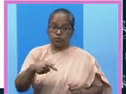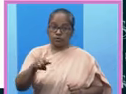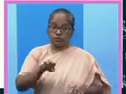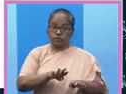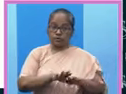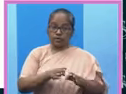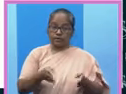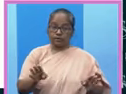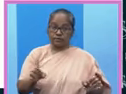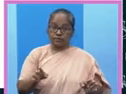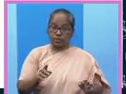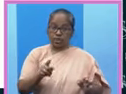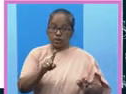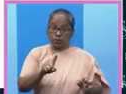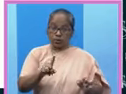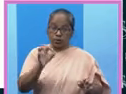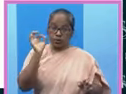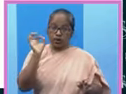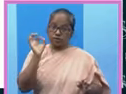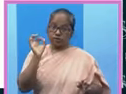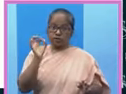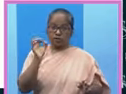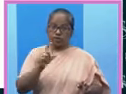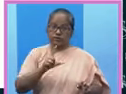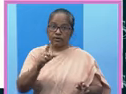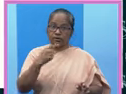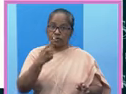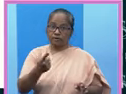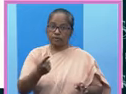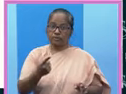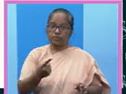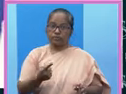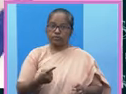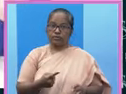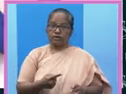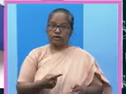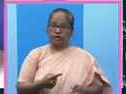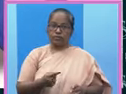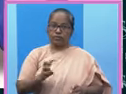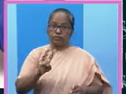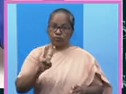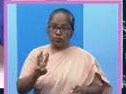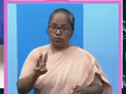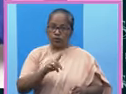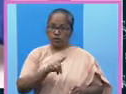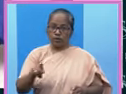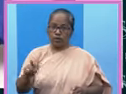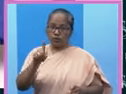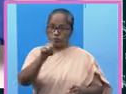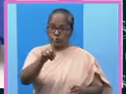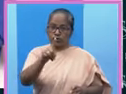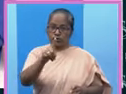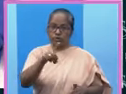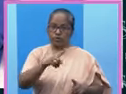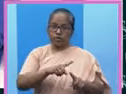சம பாகமாக பிரித்து அதில் ஒரு பாகம் வில்லி நீளம் தான் சொல்கிறேன், சரிங்களா? அப்போ எப்படி எழுதலாம்? மூணில்